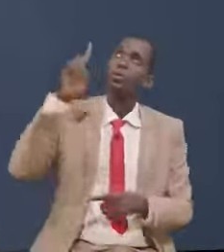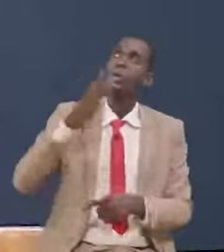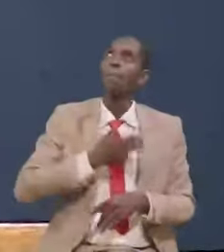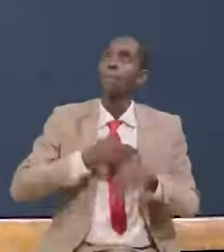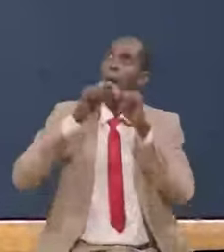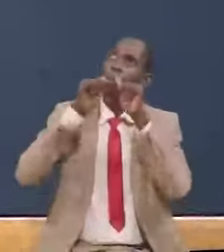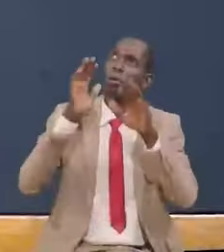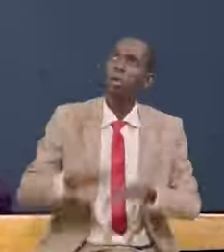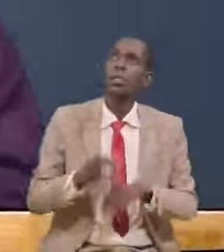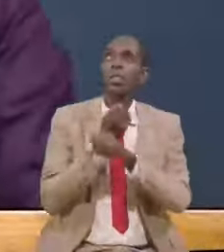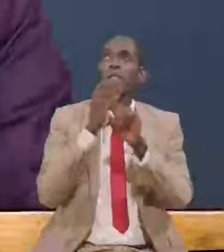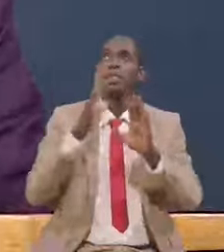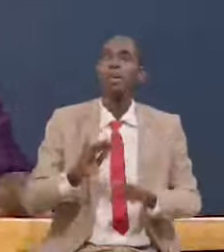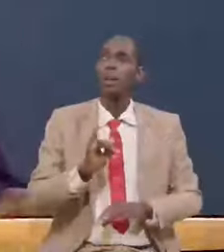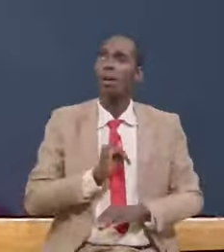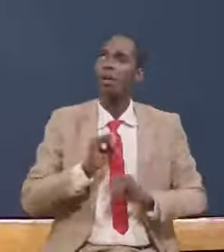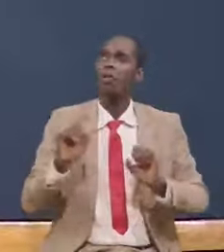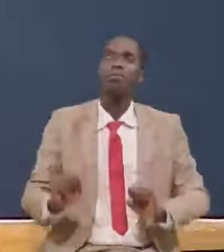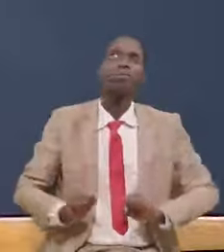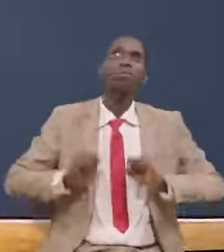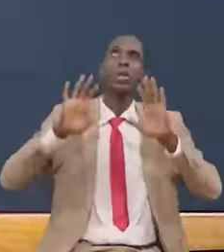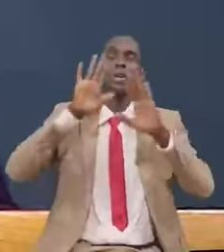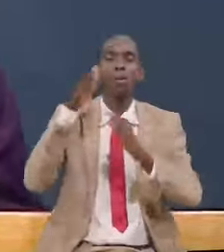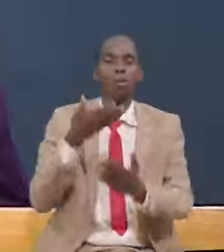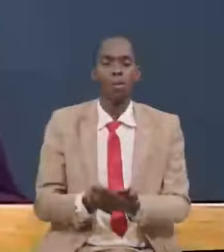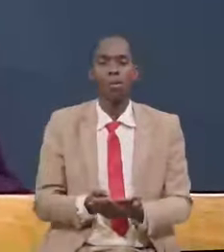Tout à lui, mon sauveur béni, j'abandonne tout.